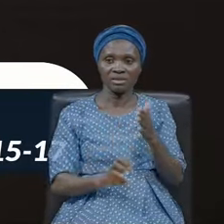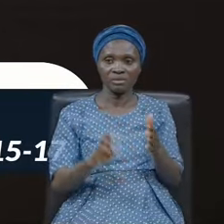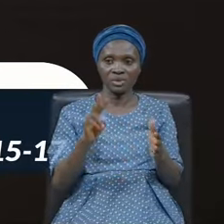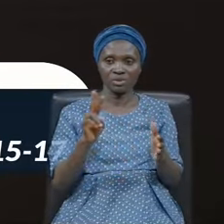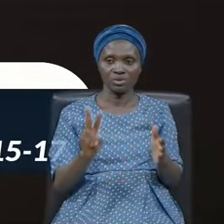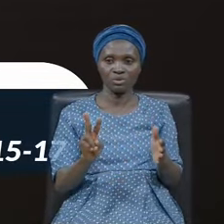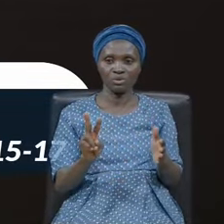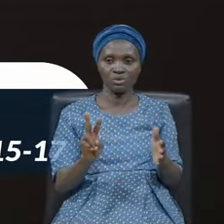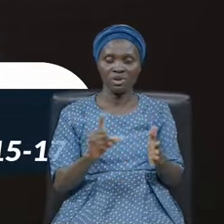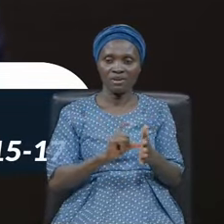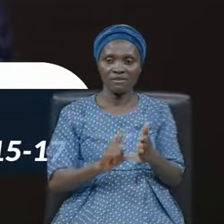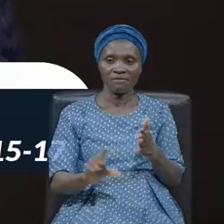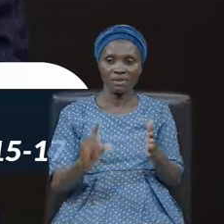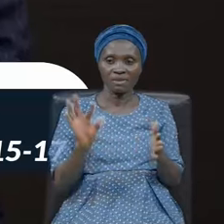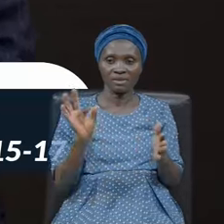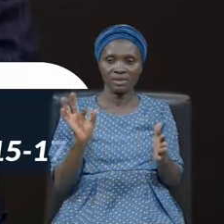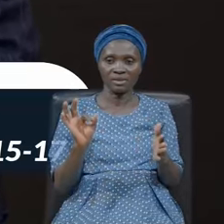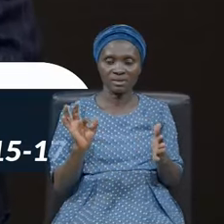Jacques 2,